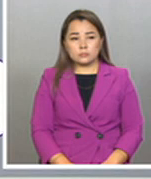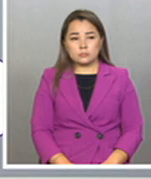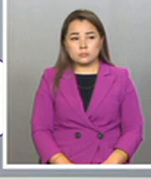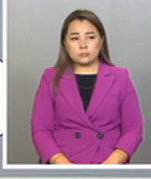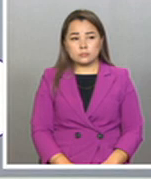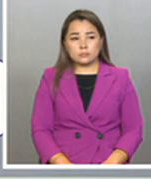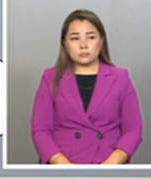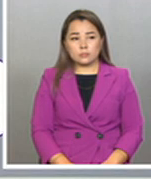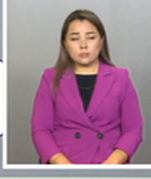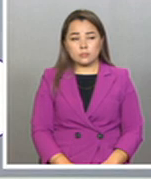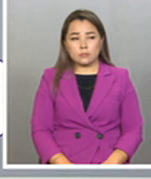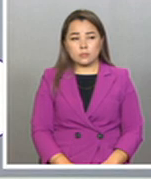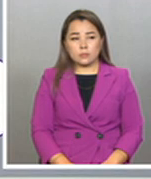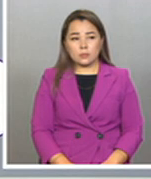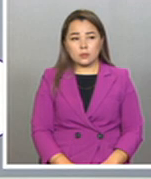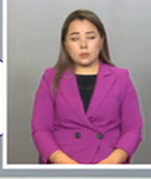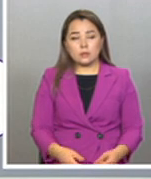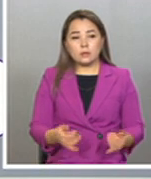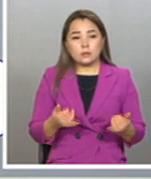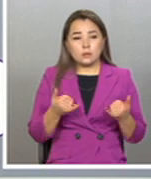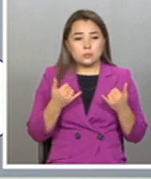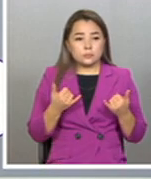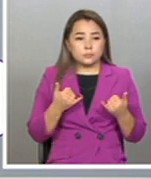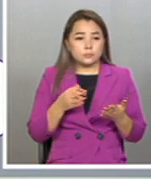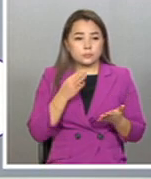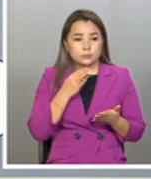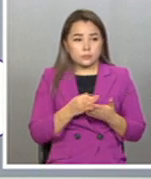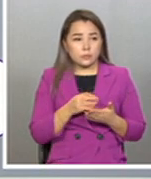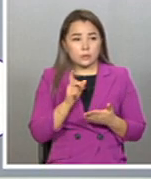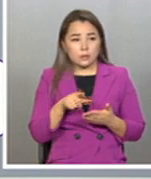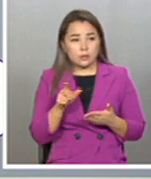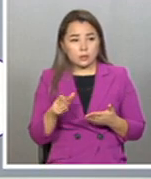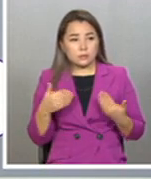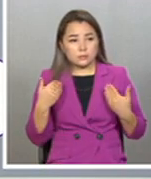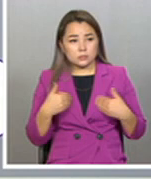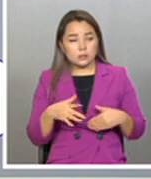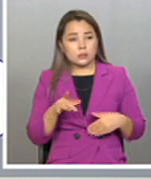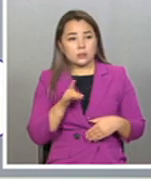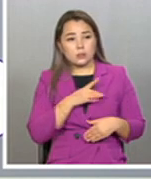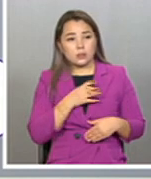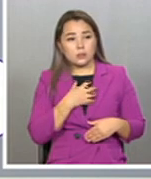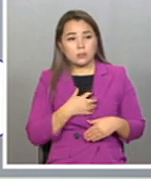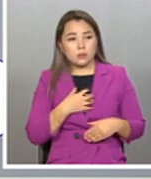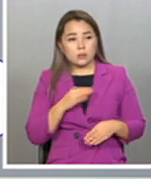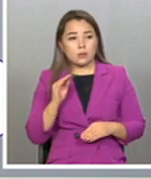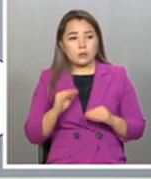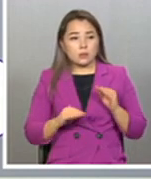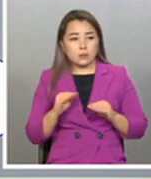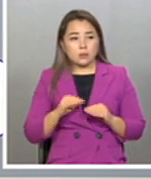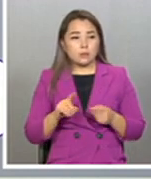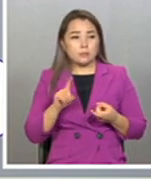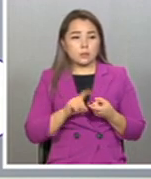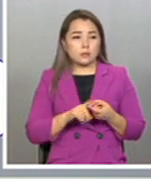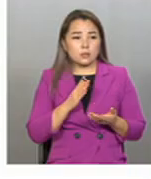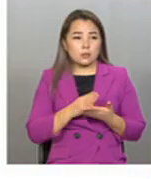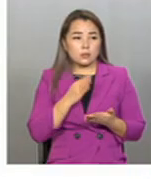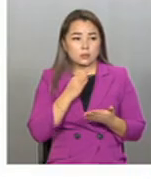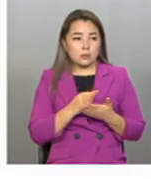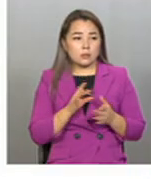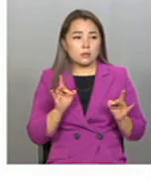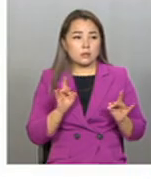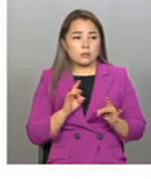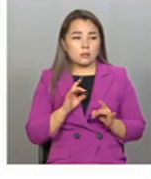Ал енді жауабымен таныса кетейік. Бұл адам ағзасы үшін нәруыздың маңызды компонент болуымен байланысты. Нәруыз